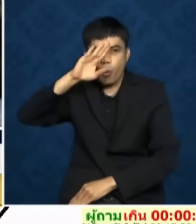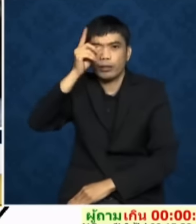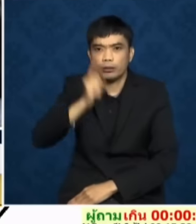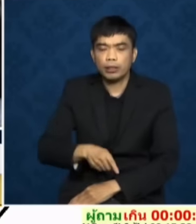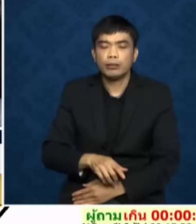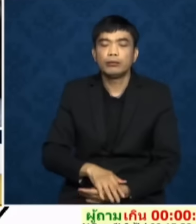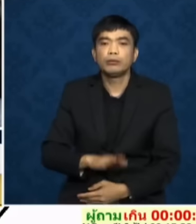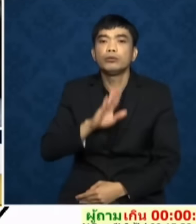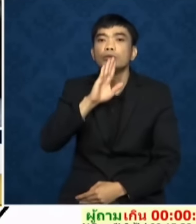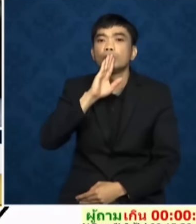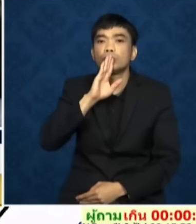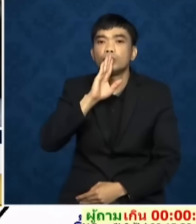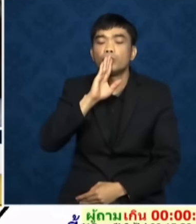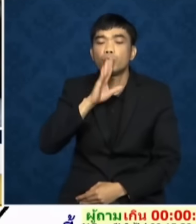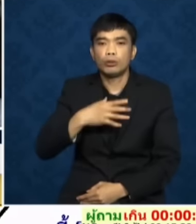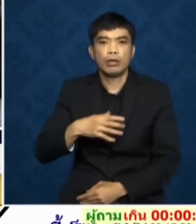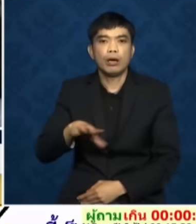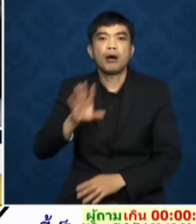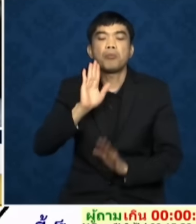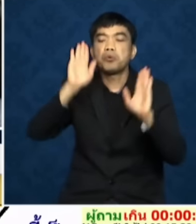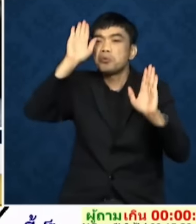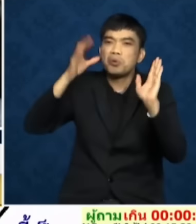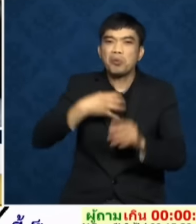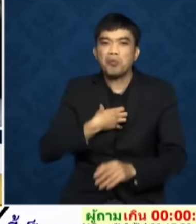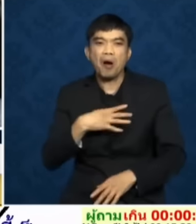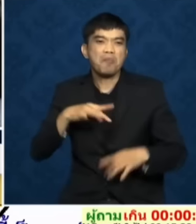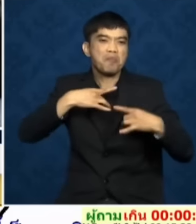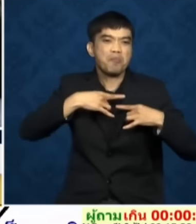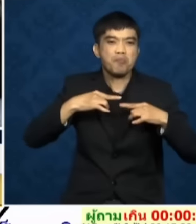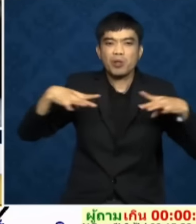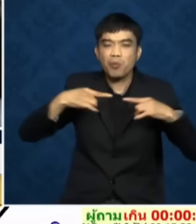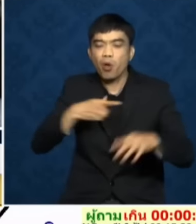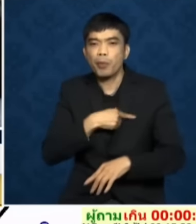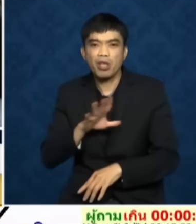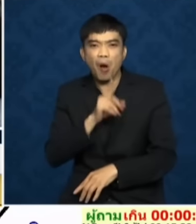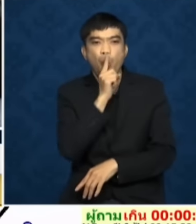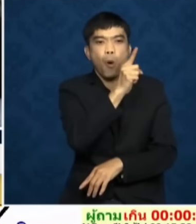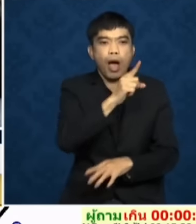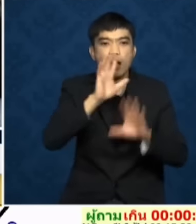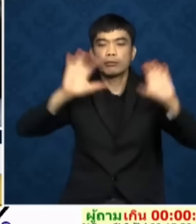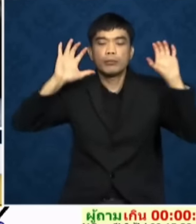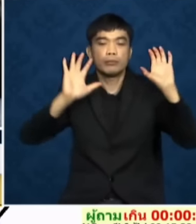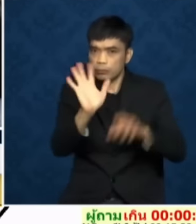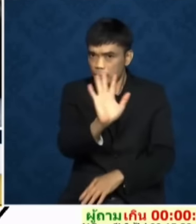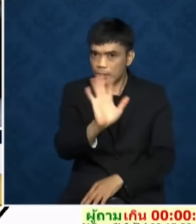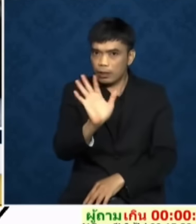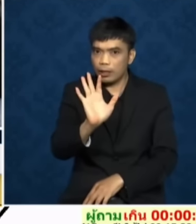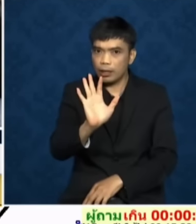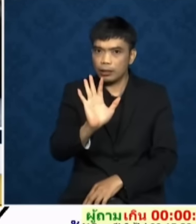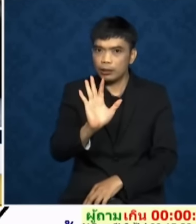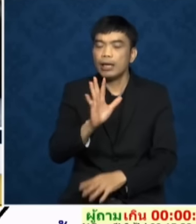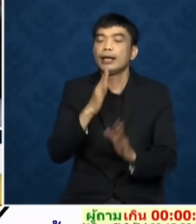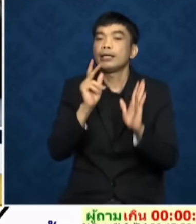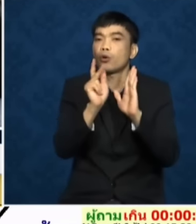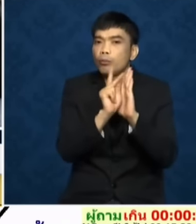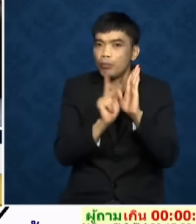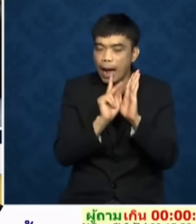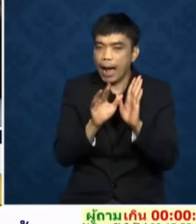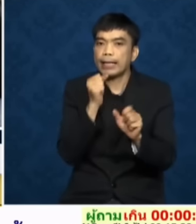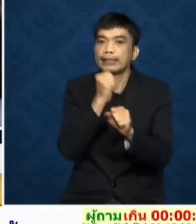ฐบาลครับกระบวนการขณะนี้ท่านก็อภิปรายไม่ได้ถูกต้องเพราะมันไม่ใช่กระบวนการพิเศษที่ทำเฉพาะใครเพราะนั้นอยากกราบเรียนว่